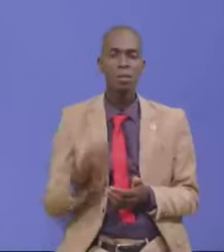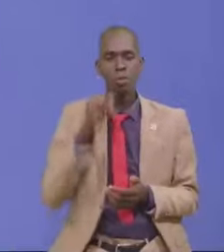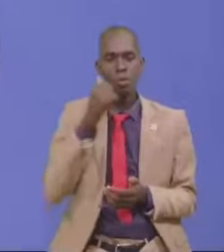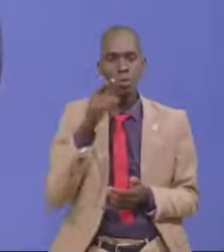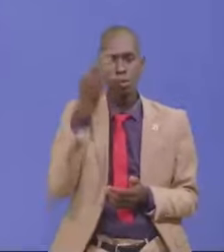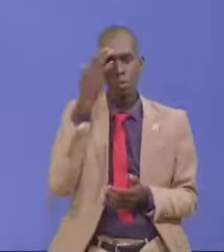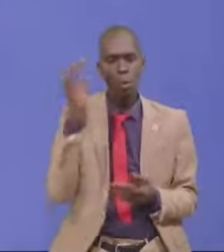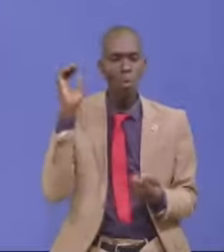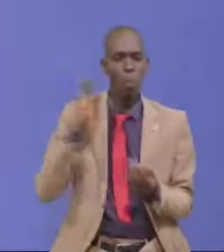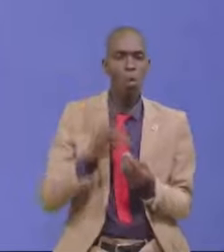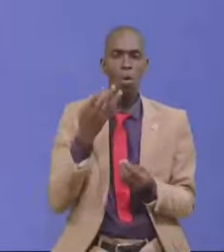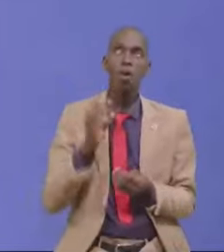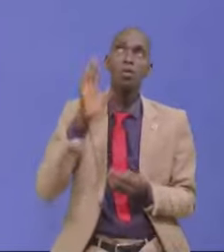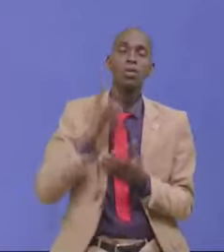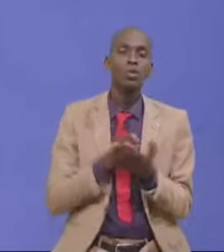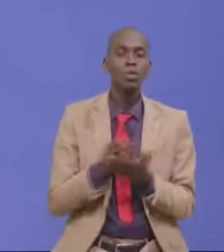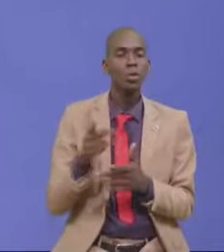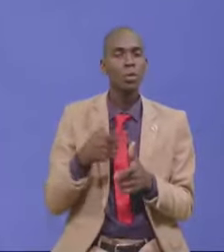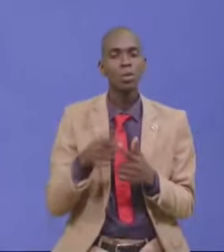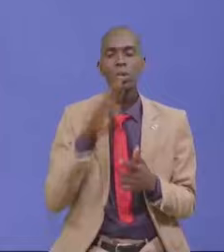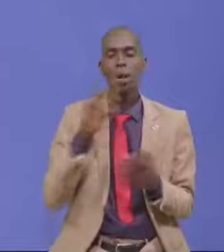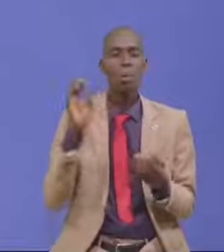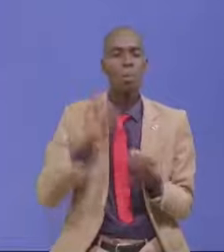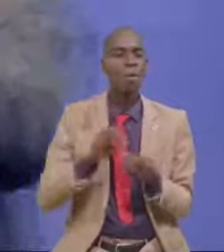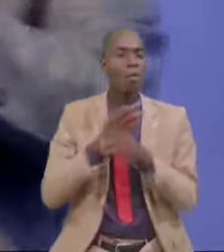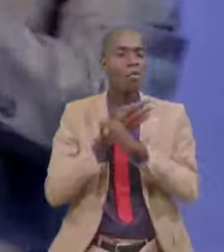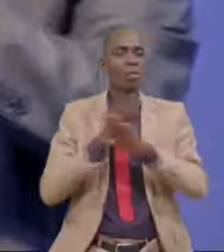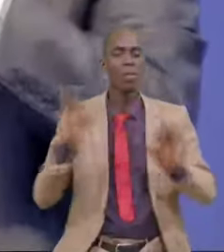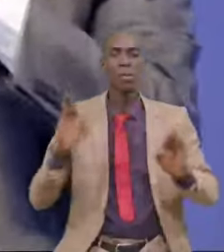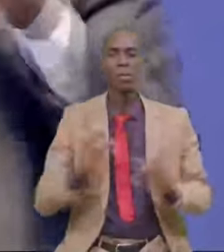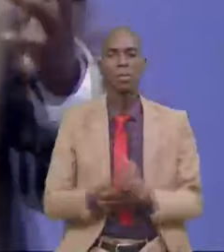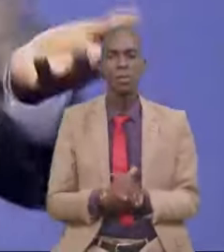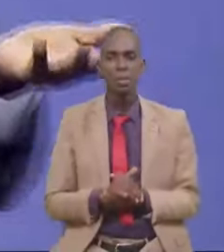Et demain, vous connaissez encore plus de la vérité. Vous serez plus libre.